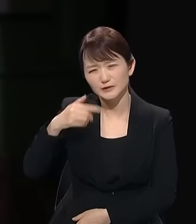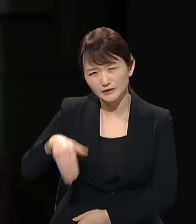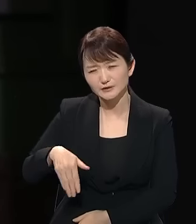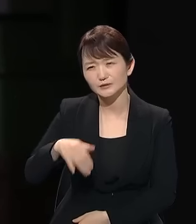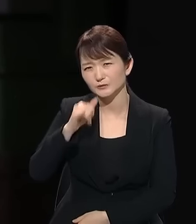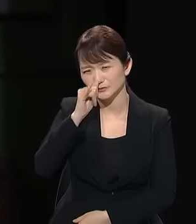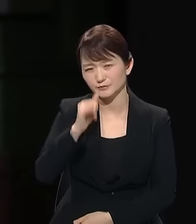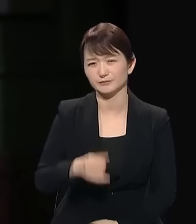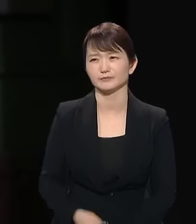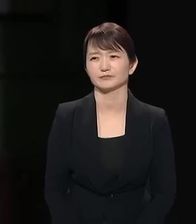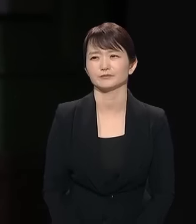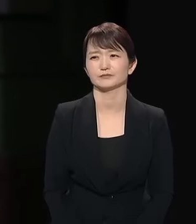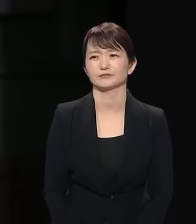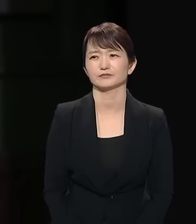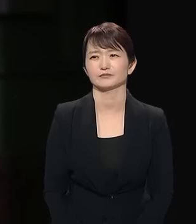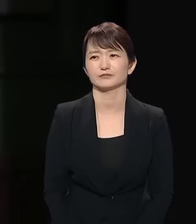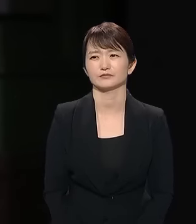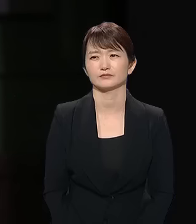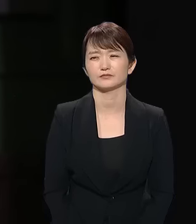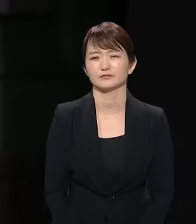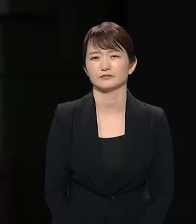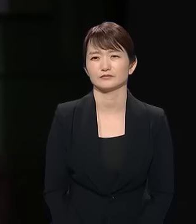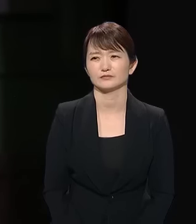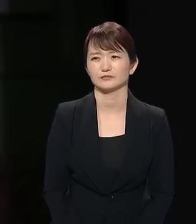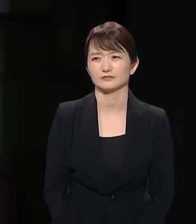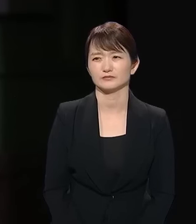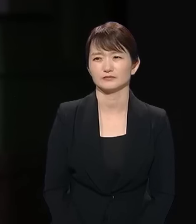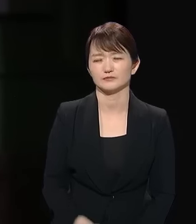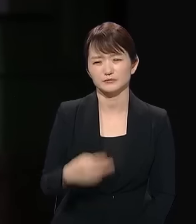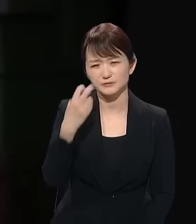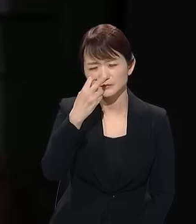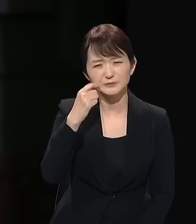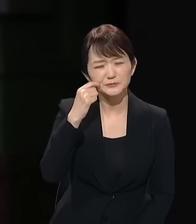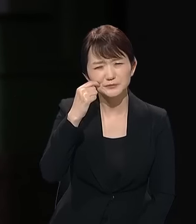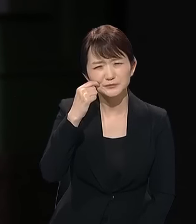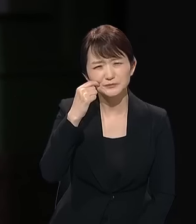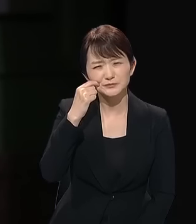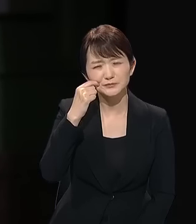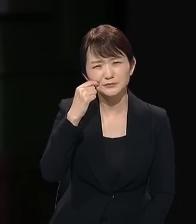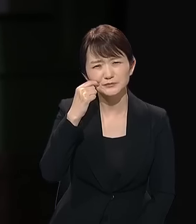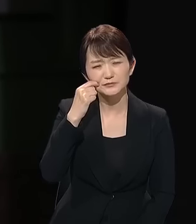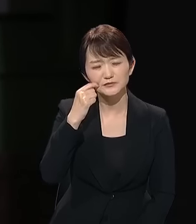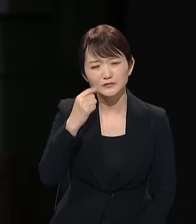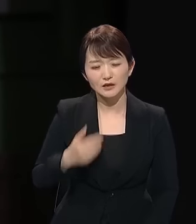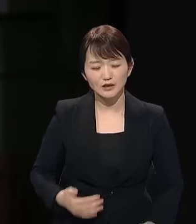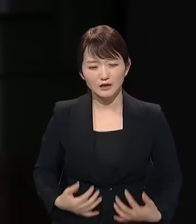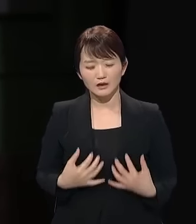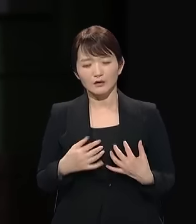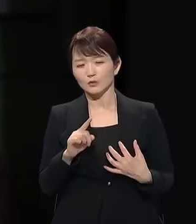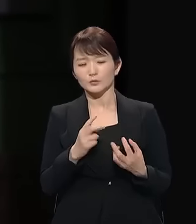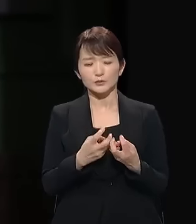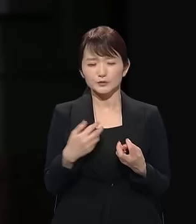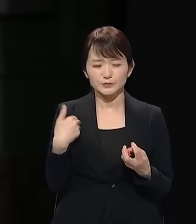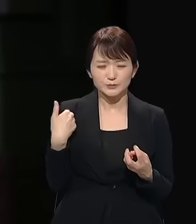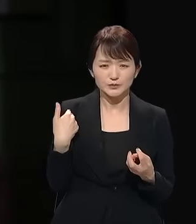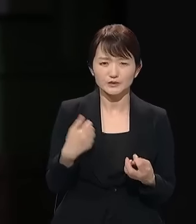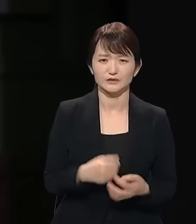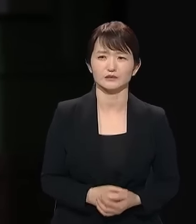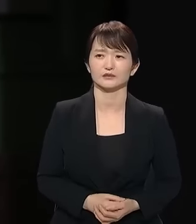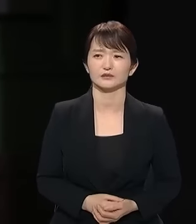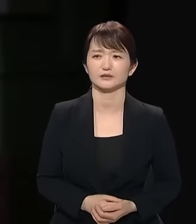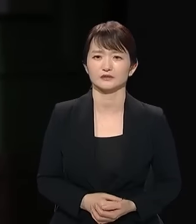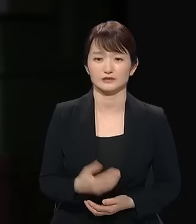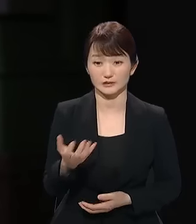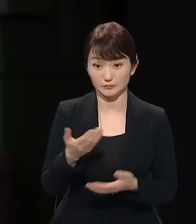남습니다. 그리고 안 챙기신 게 아니라 못 챙기신 것 같아요. 경황이 없어서. 그래서 아픈 일에 더 서로 상처받지 않으시고